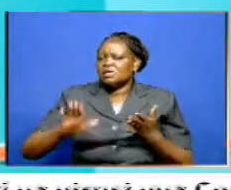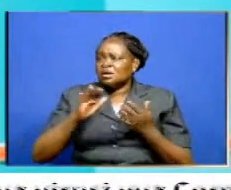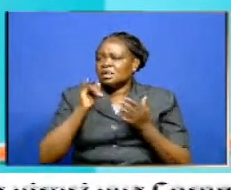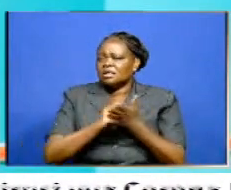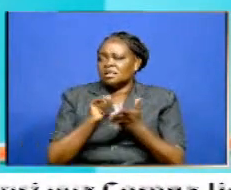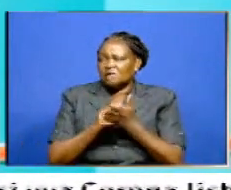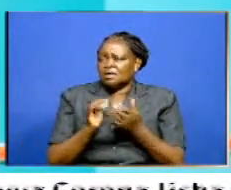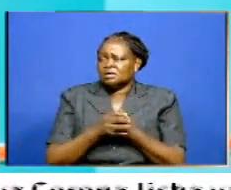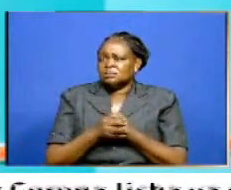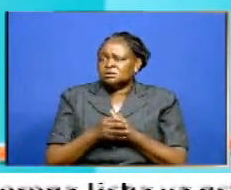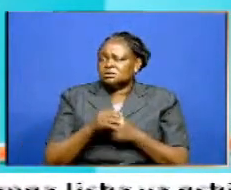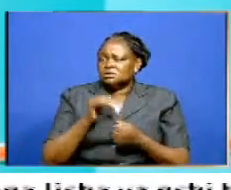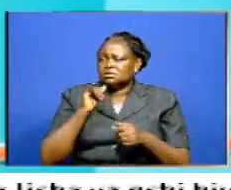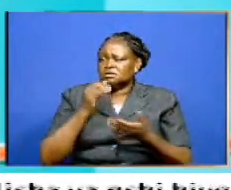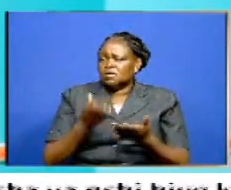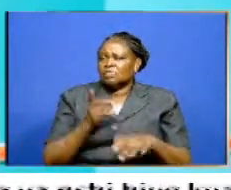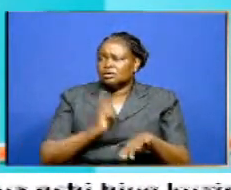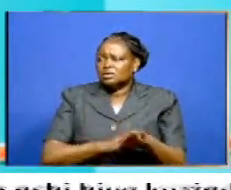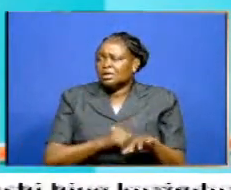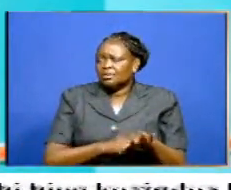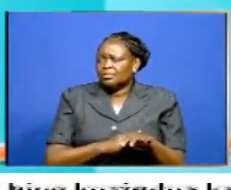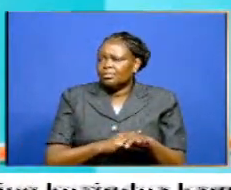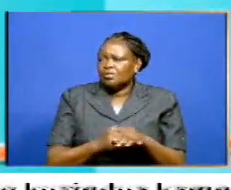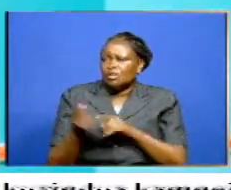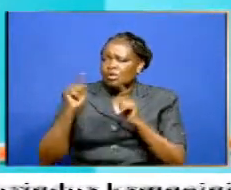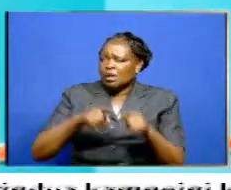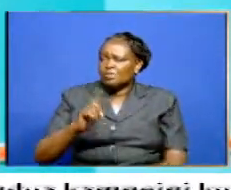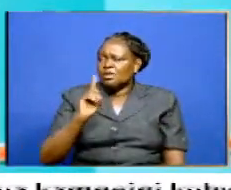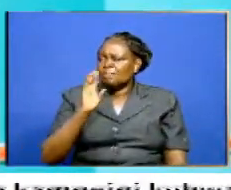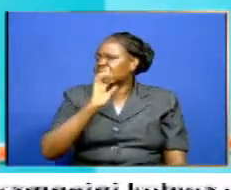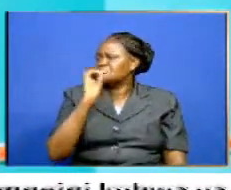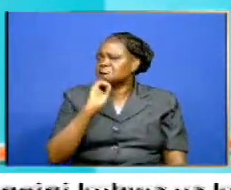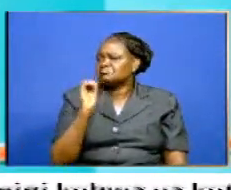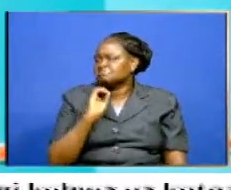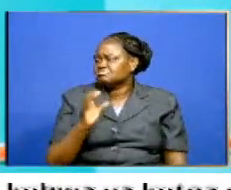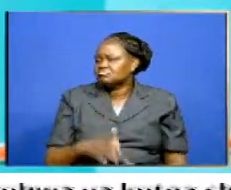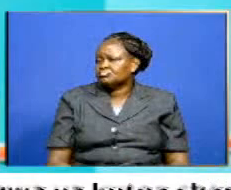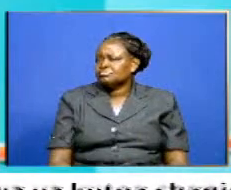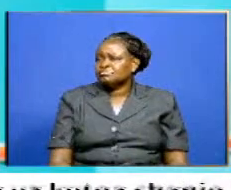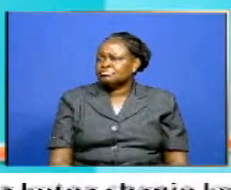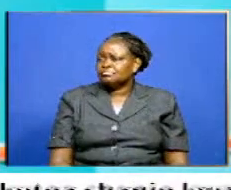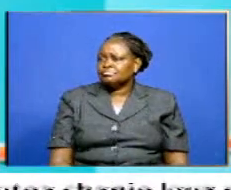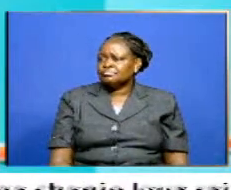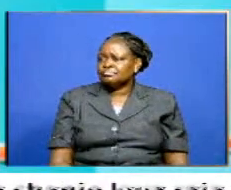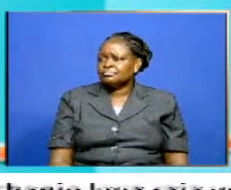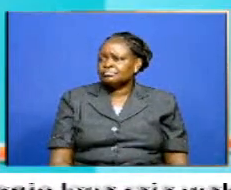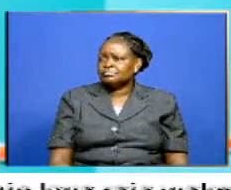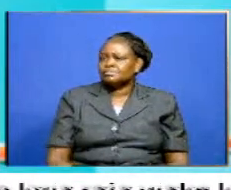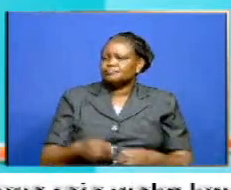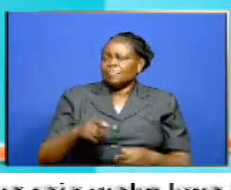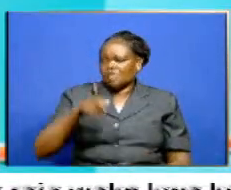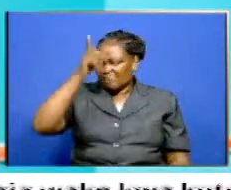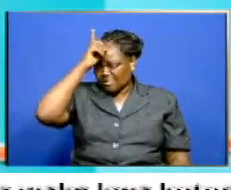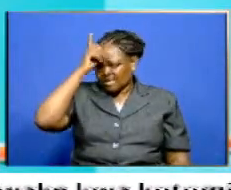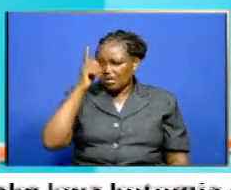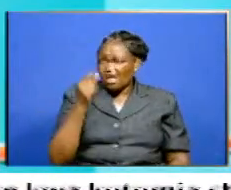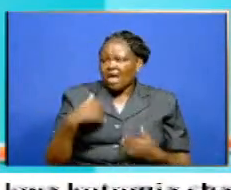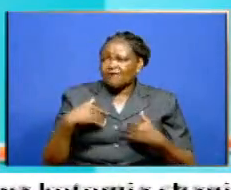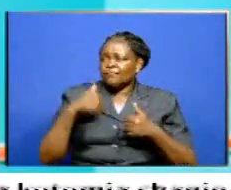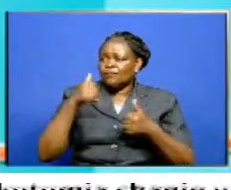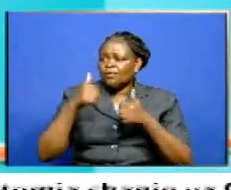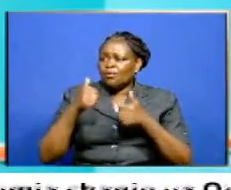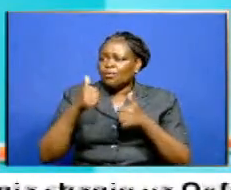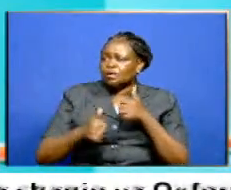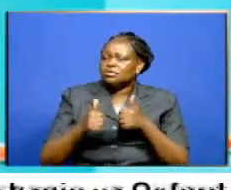kwamba wakati huu like si lazima uje Nairobi ndio dreams zao cause kuje come true. Pale mashinani kutakuwa na innovation